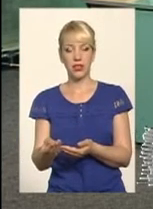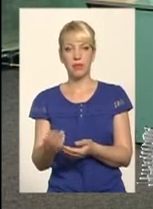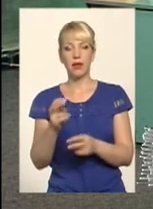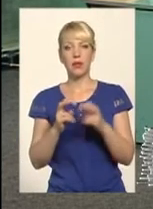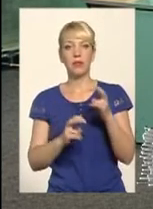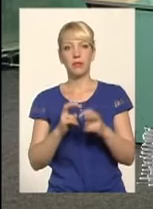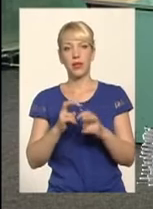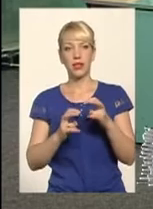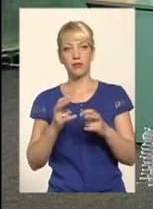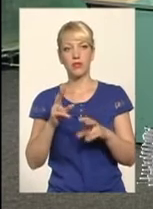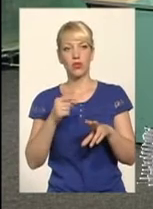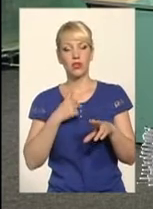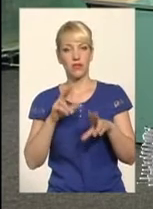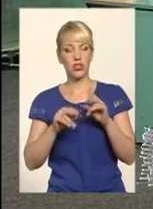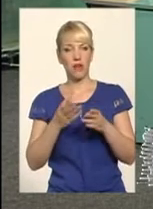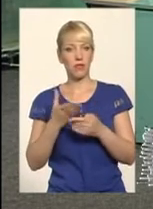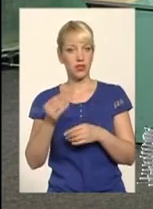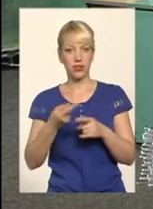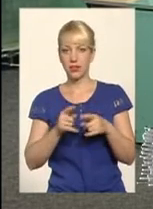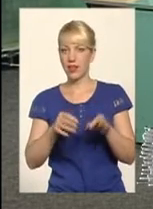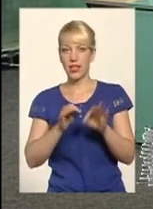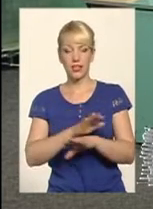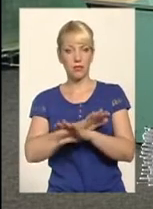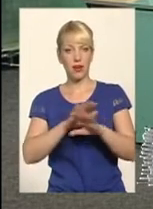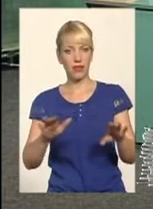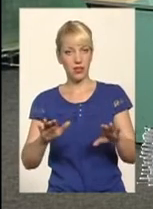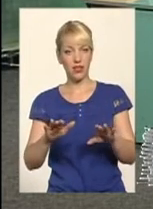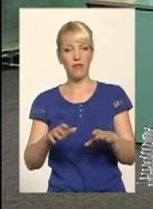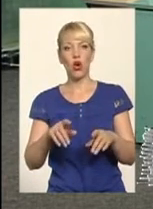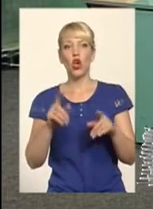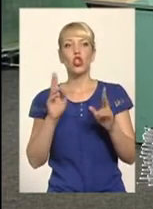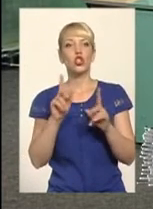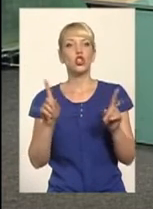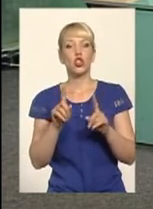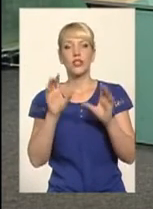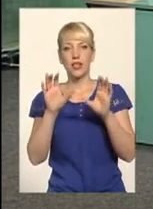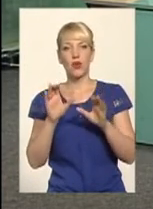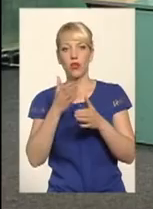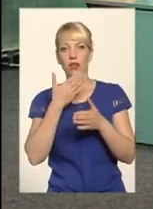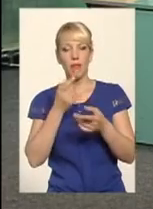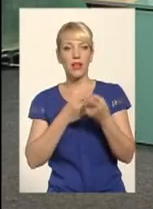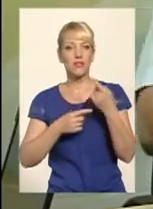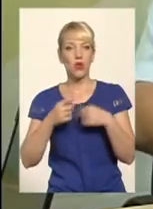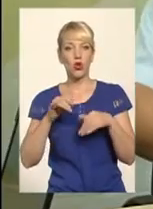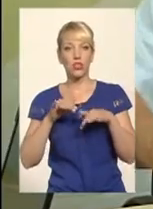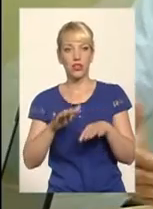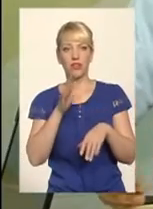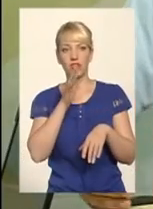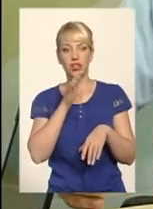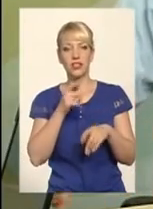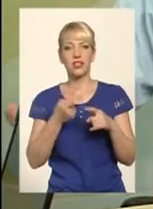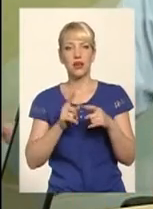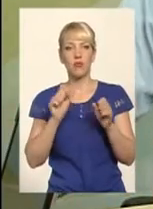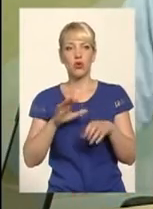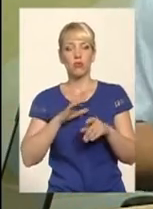підприємство, я так вважаю. І це несправедливо в тому плані, що закон не має зворотньої дії в часі. Це можна було розповсюджувати з